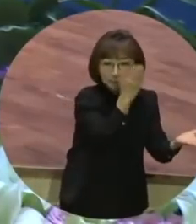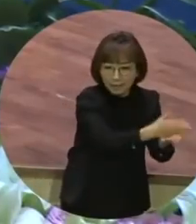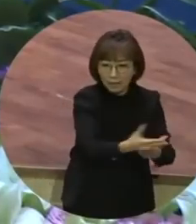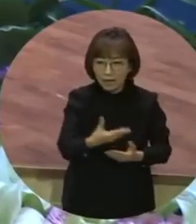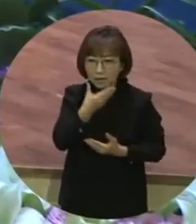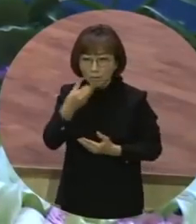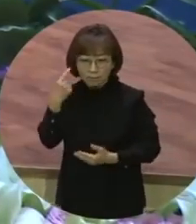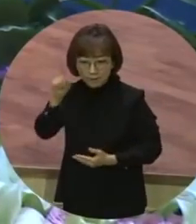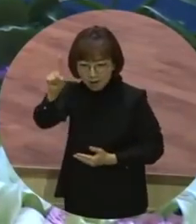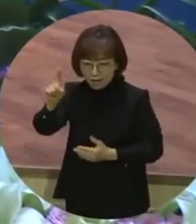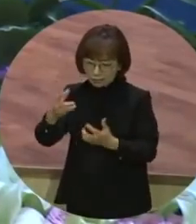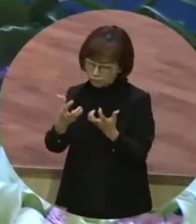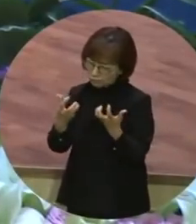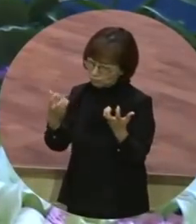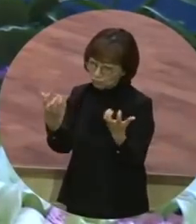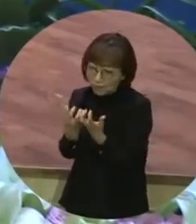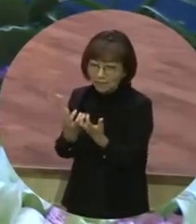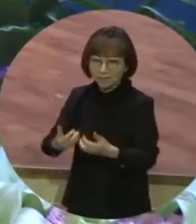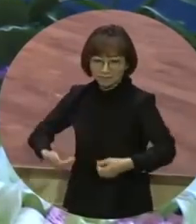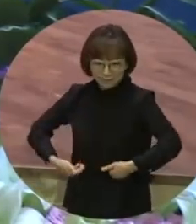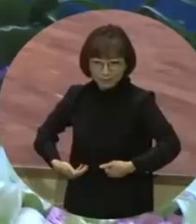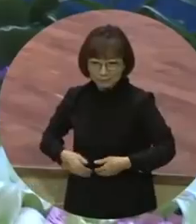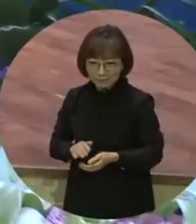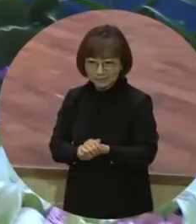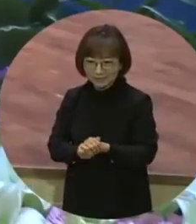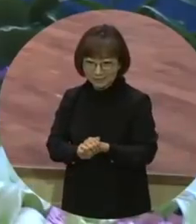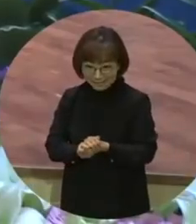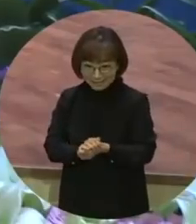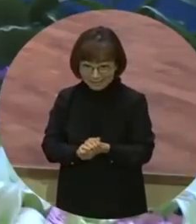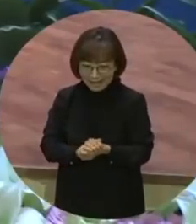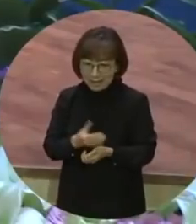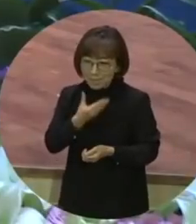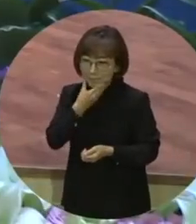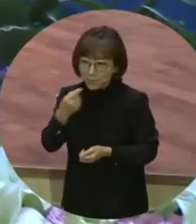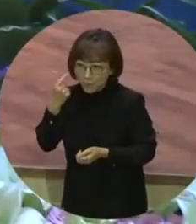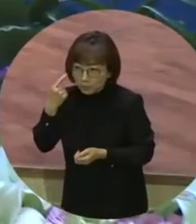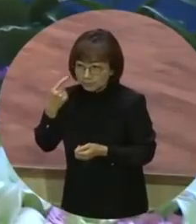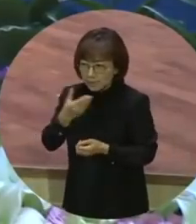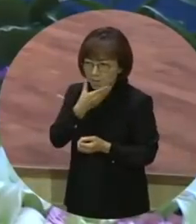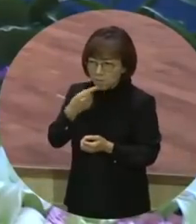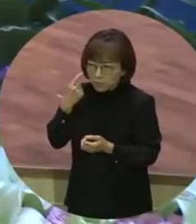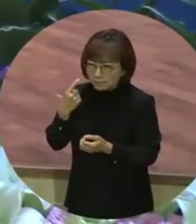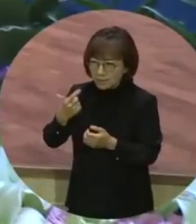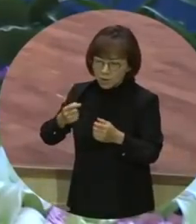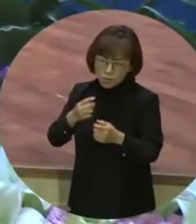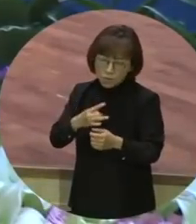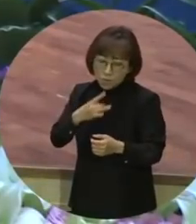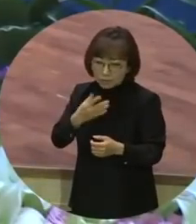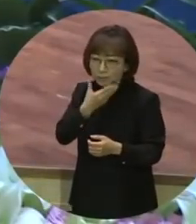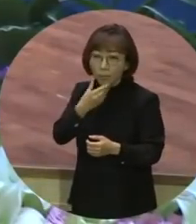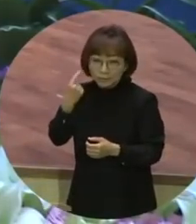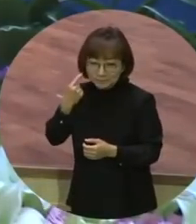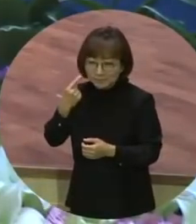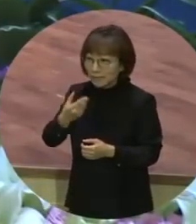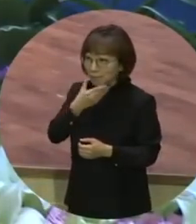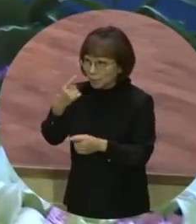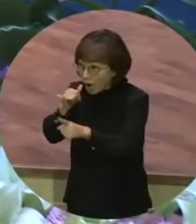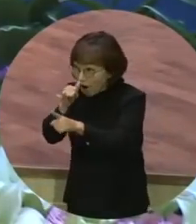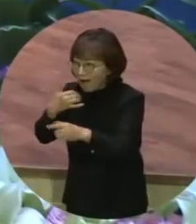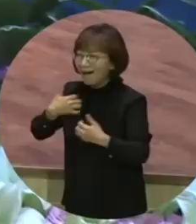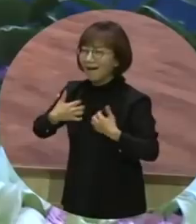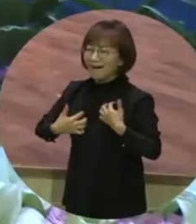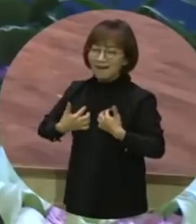충만해야 됩니다. 복음이 최고 내 가슴을 내 마음을 다 찾아오죠. 복음 때문에 기뻐.